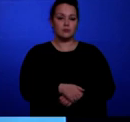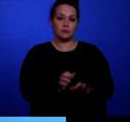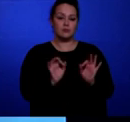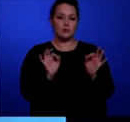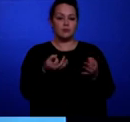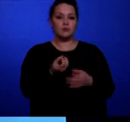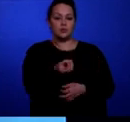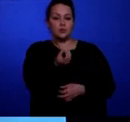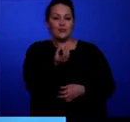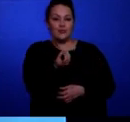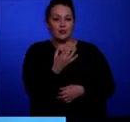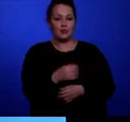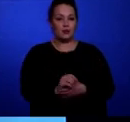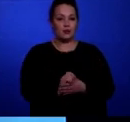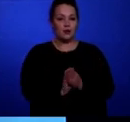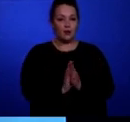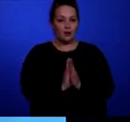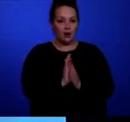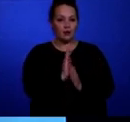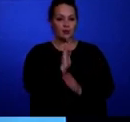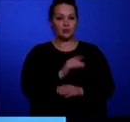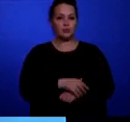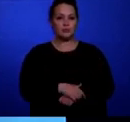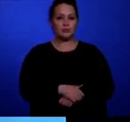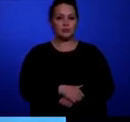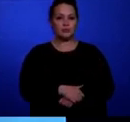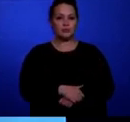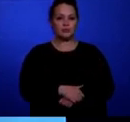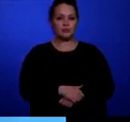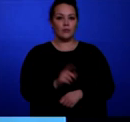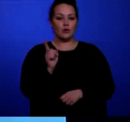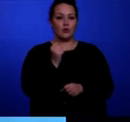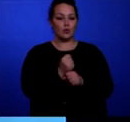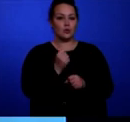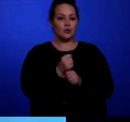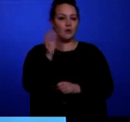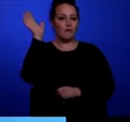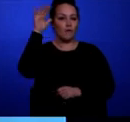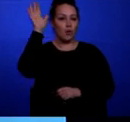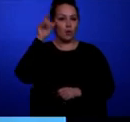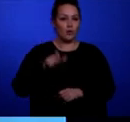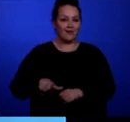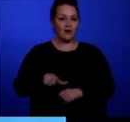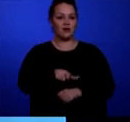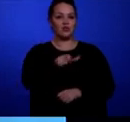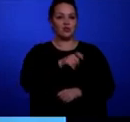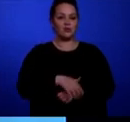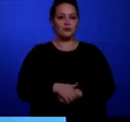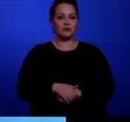Правильно, цветы растут. Что делает вода в речке?